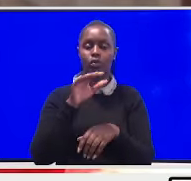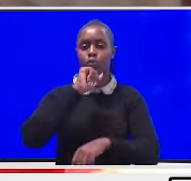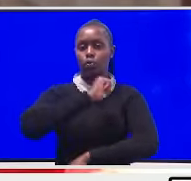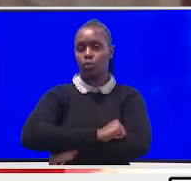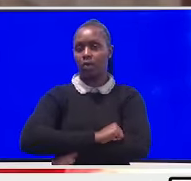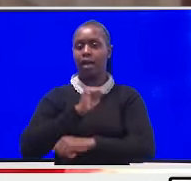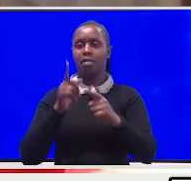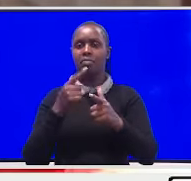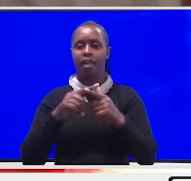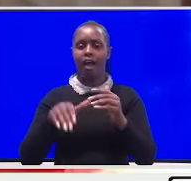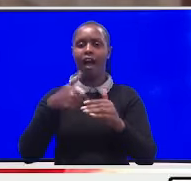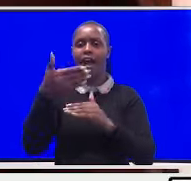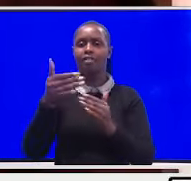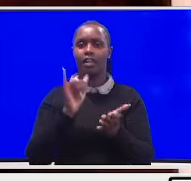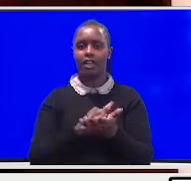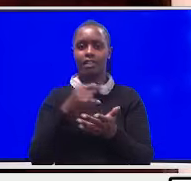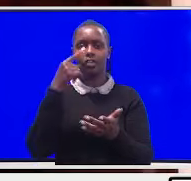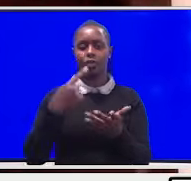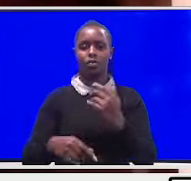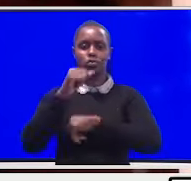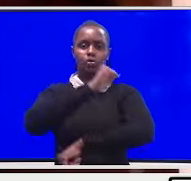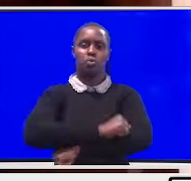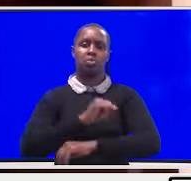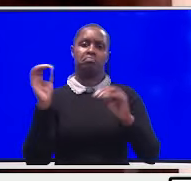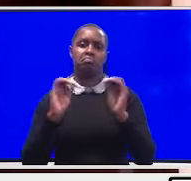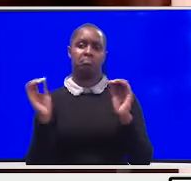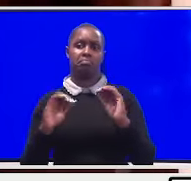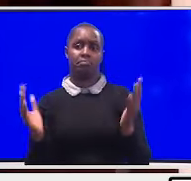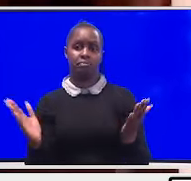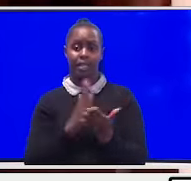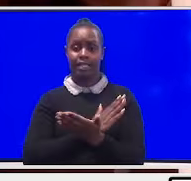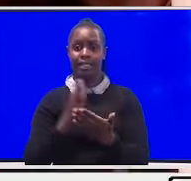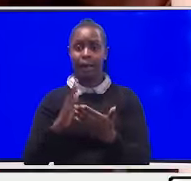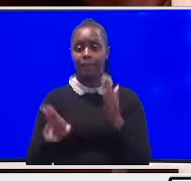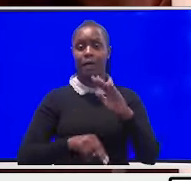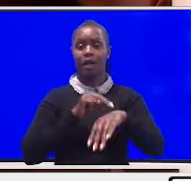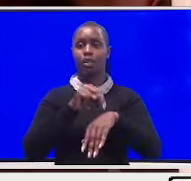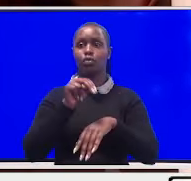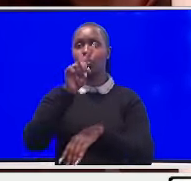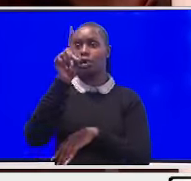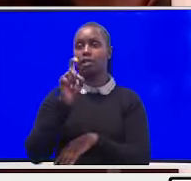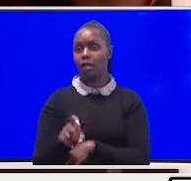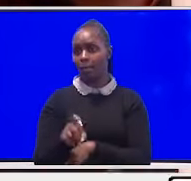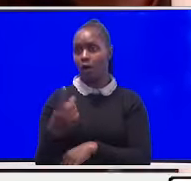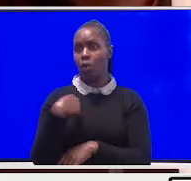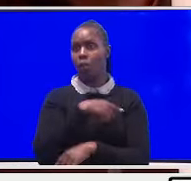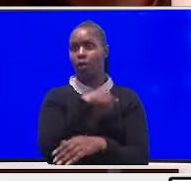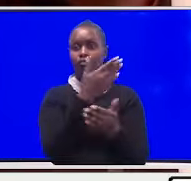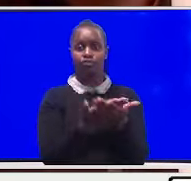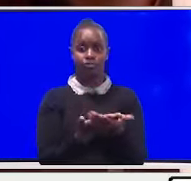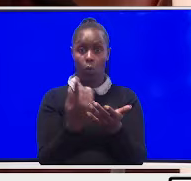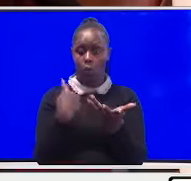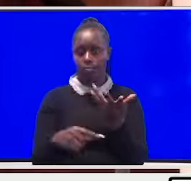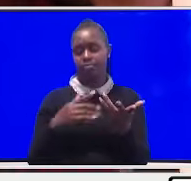tunaambiwa ti watoto waende shule leo. Kuna wenye wanafanya hata mitihani ya kitaifa na tunaomba ya kwamba